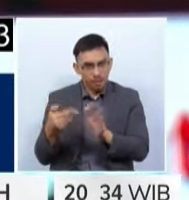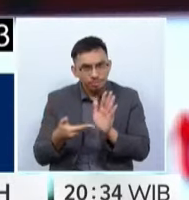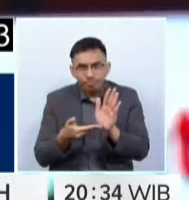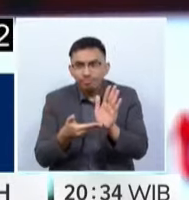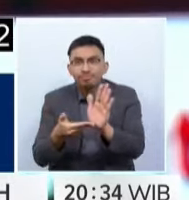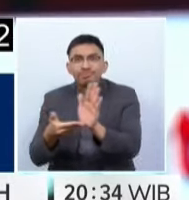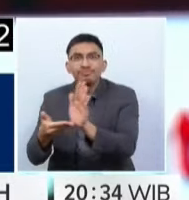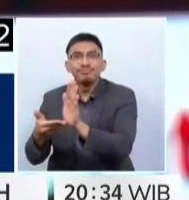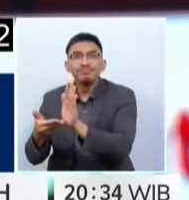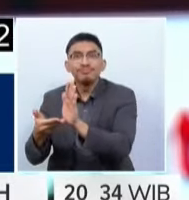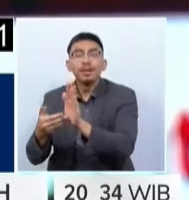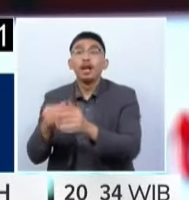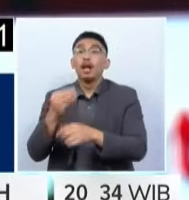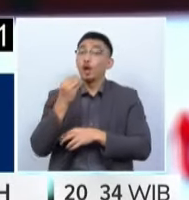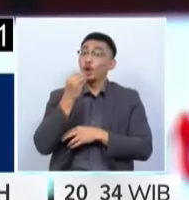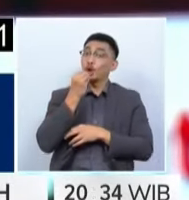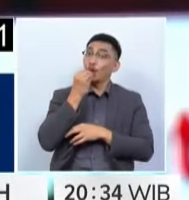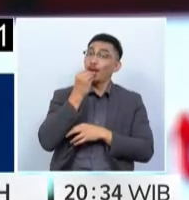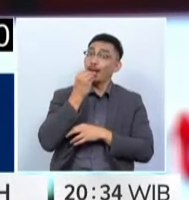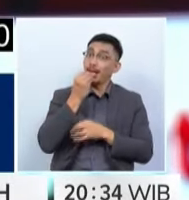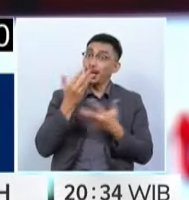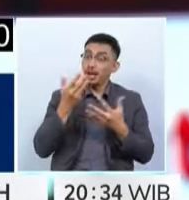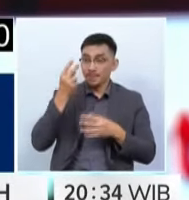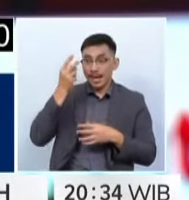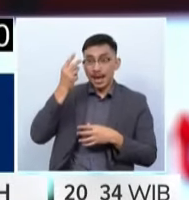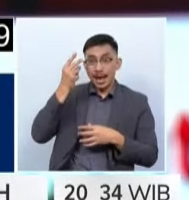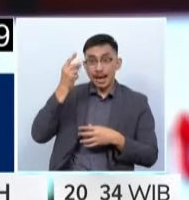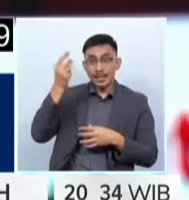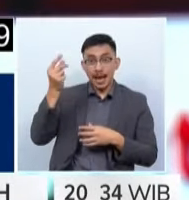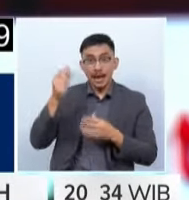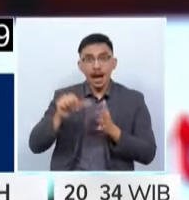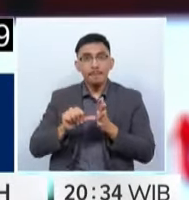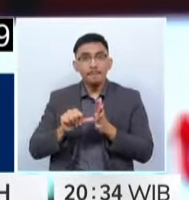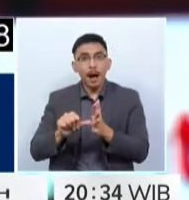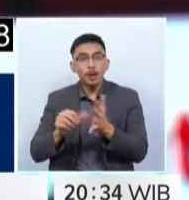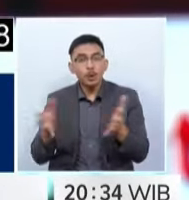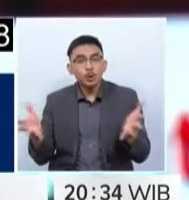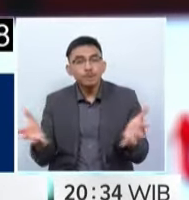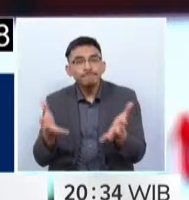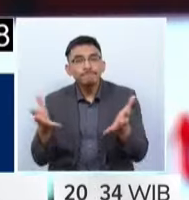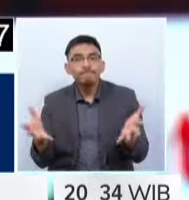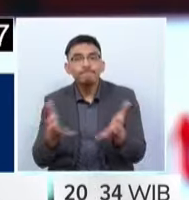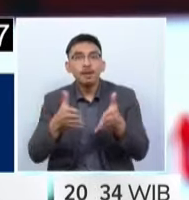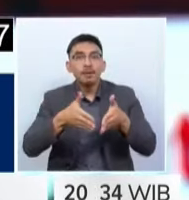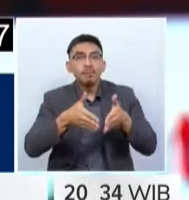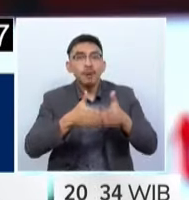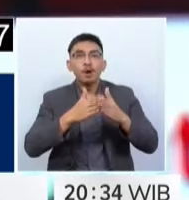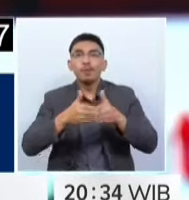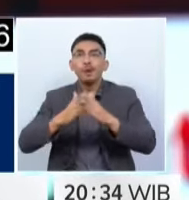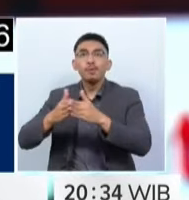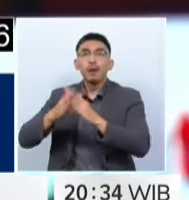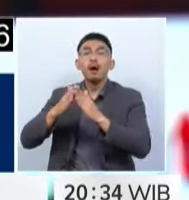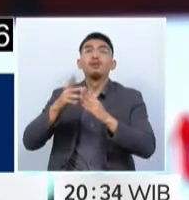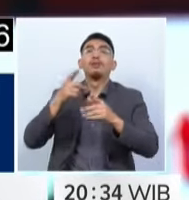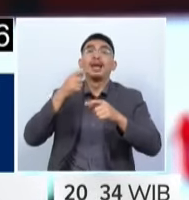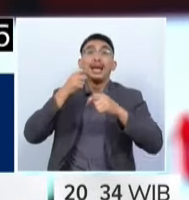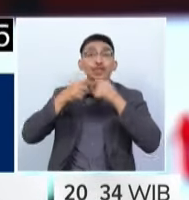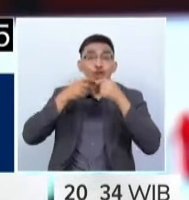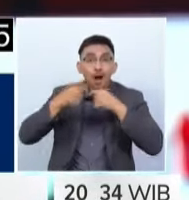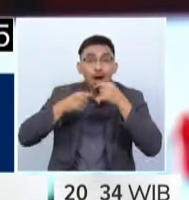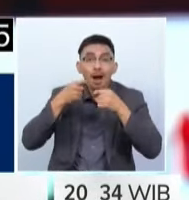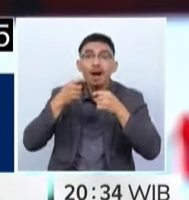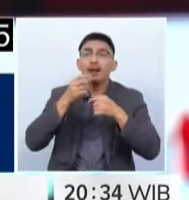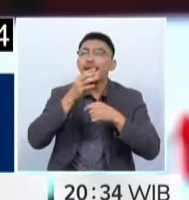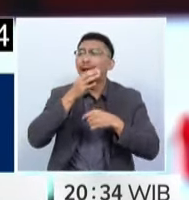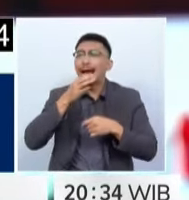merencanakan untuk membantu mendorong tumbuhnya restoran restoran kafe-kafe Indonesia di berbagai kota